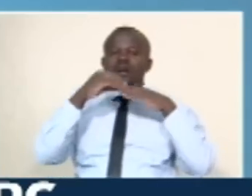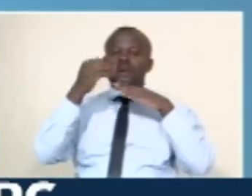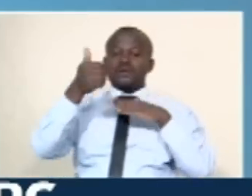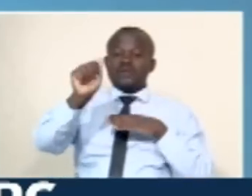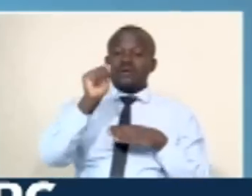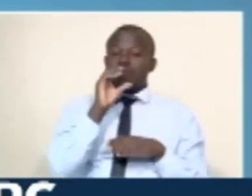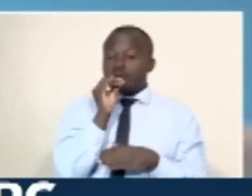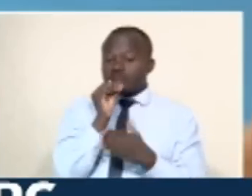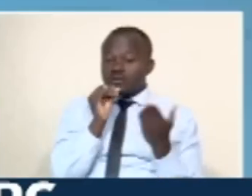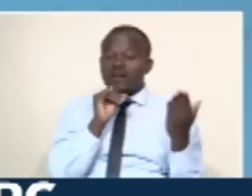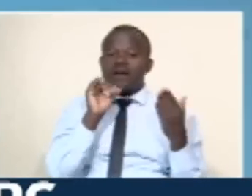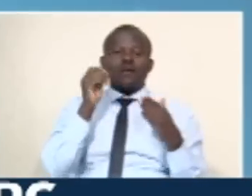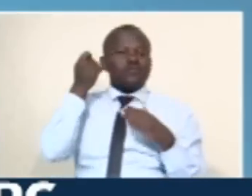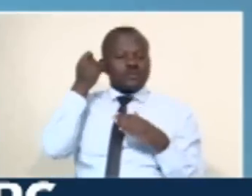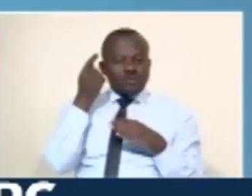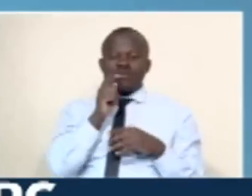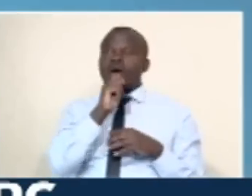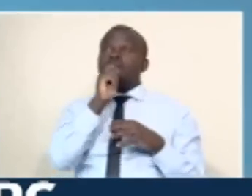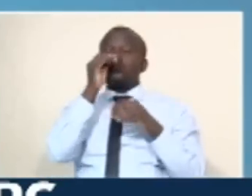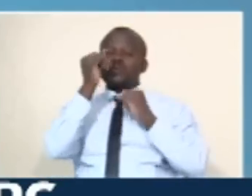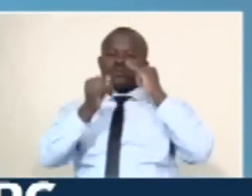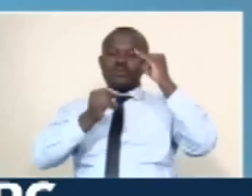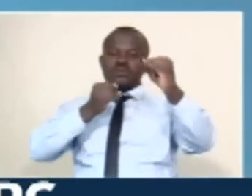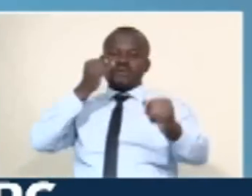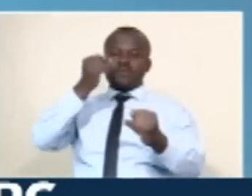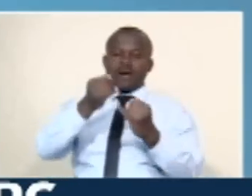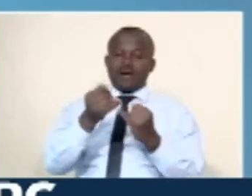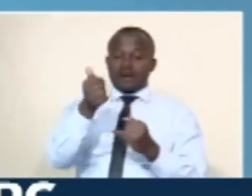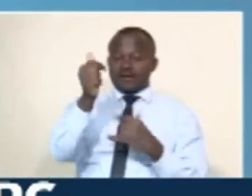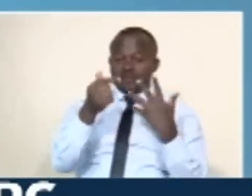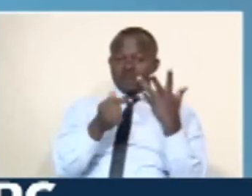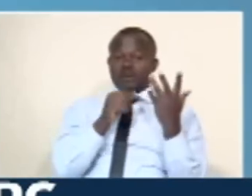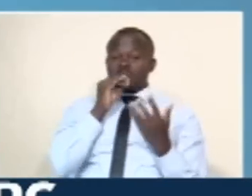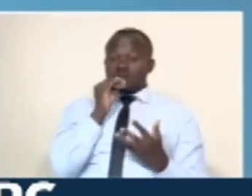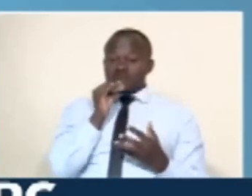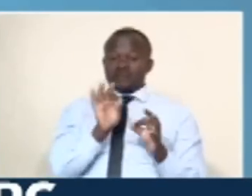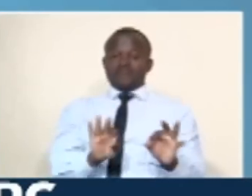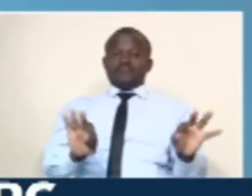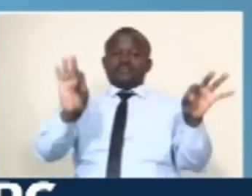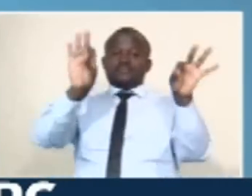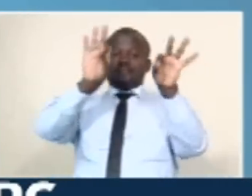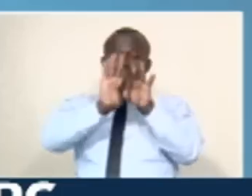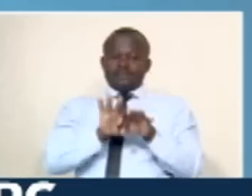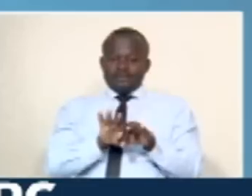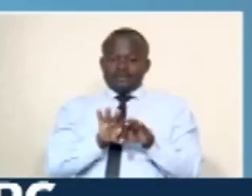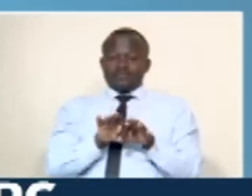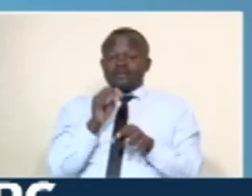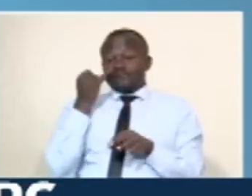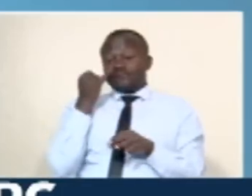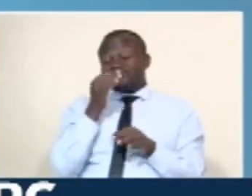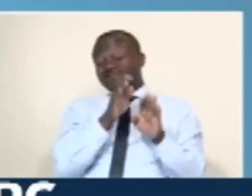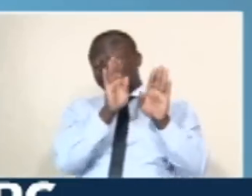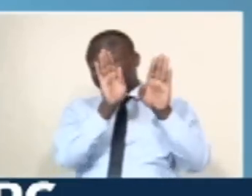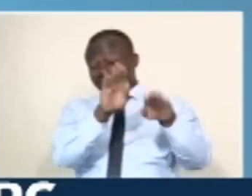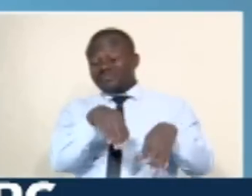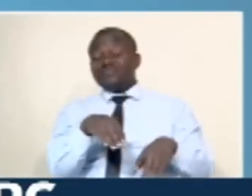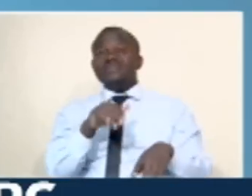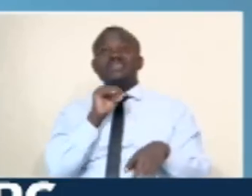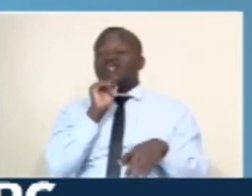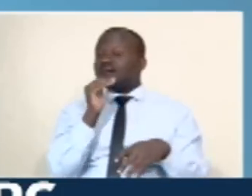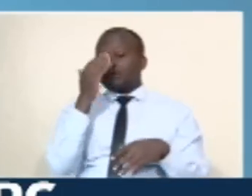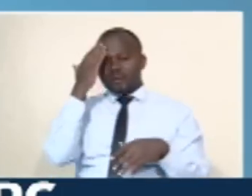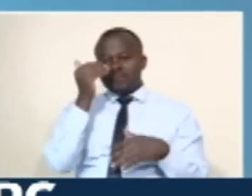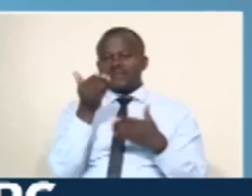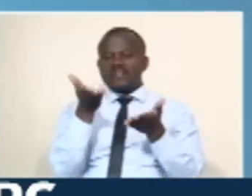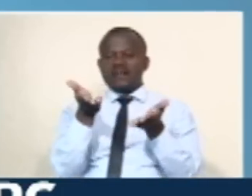ntago muzumva abanyamakuru mpuzamahanga ibyo bintu babivuga. Ni ngombwa rero ko nubwo babigerengagiza suko bidahari,